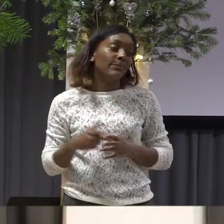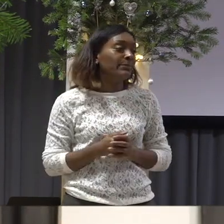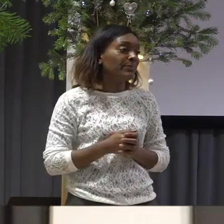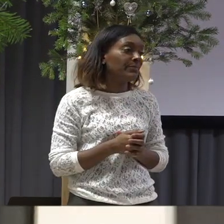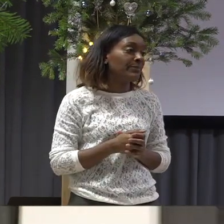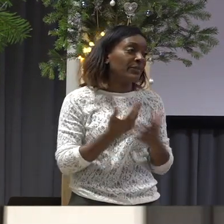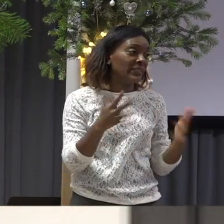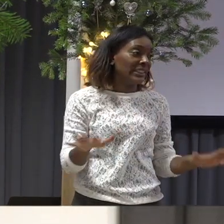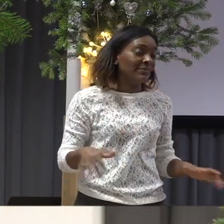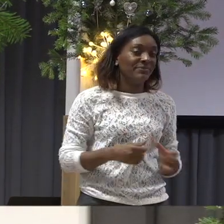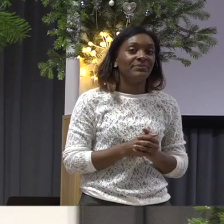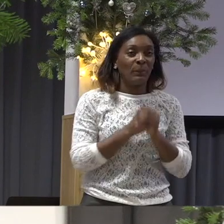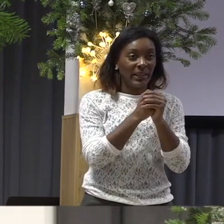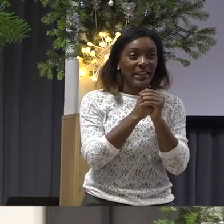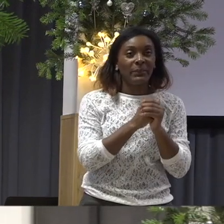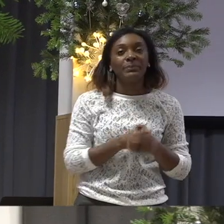Notre Dieu, merci.